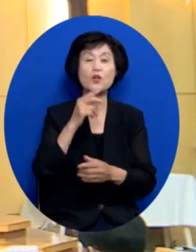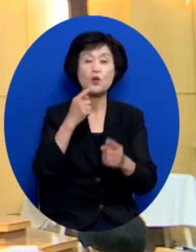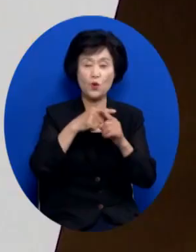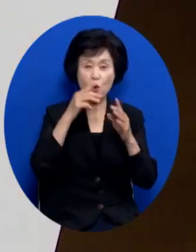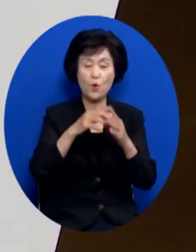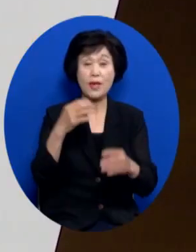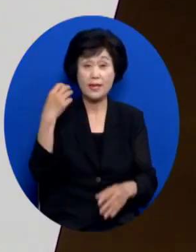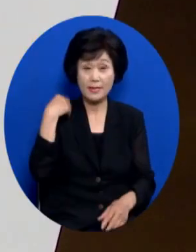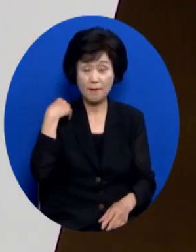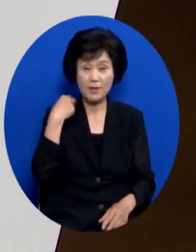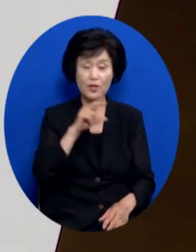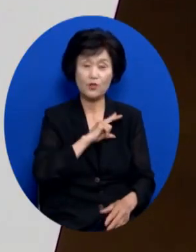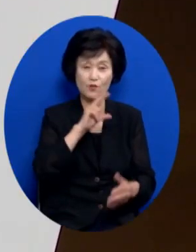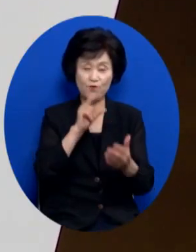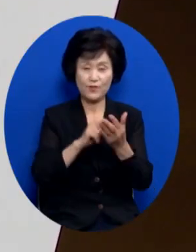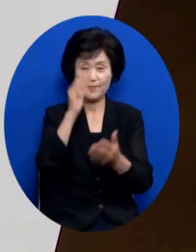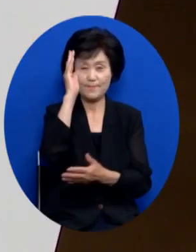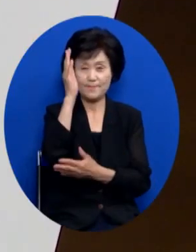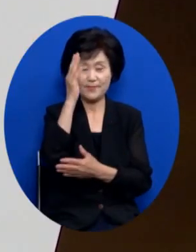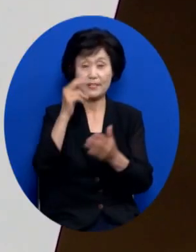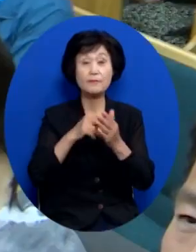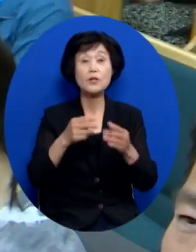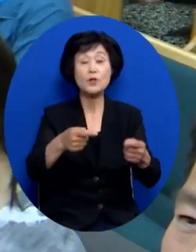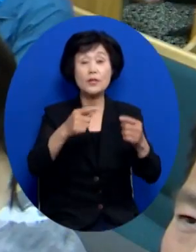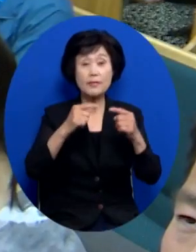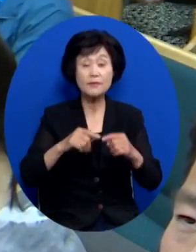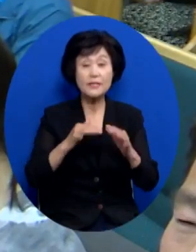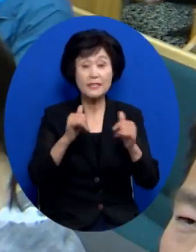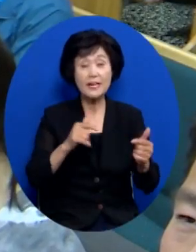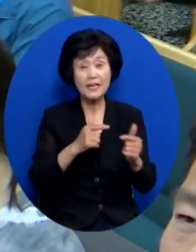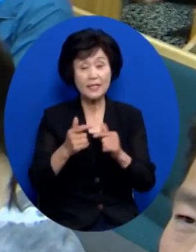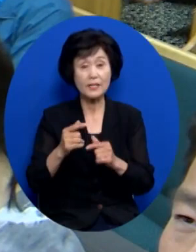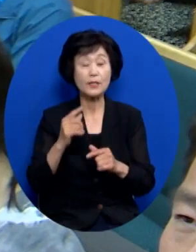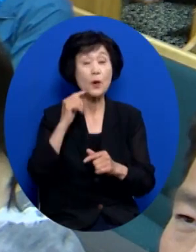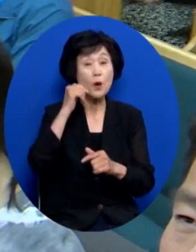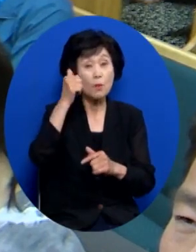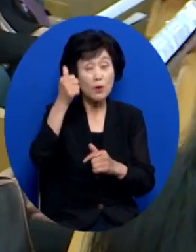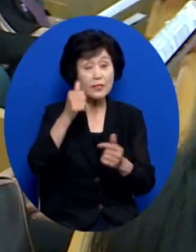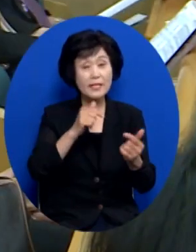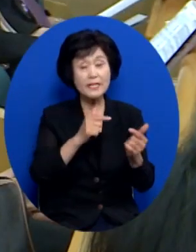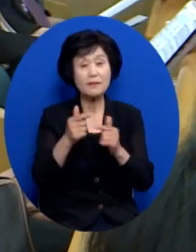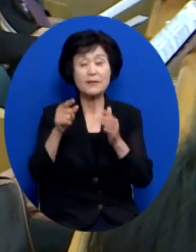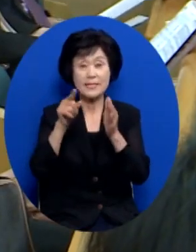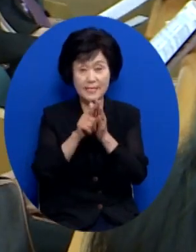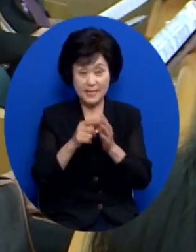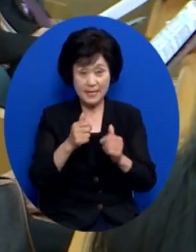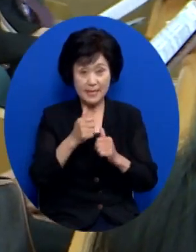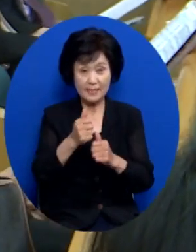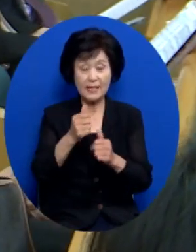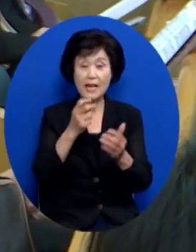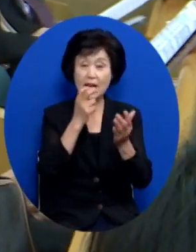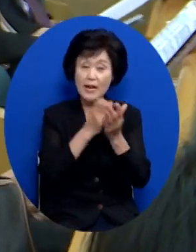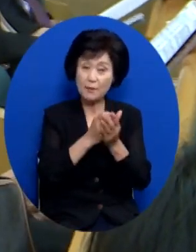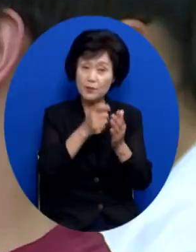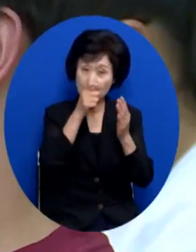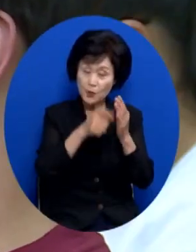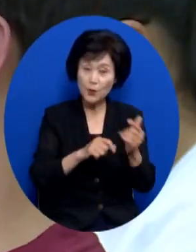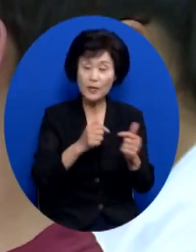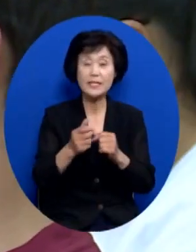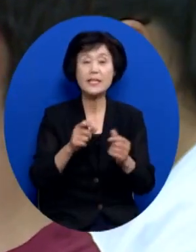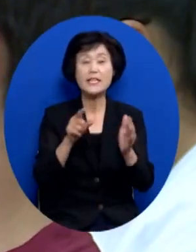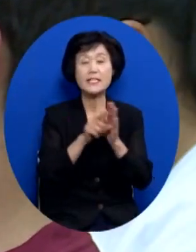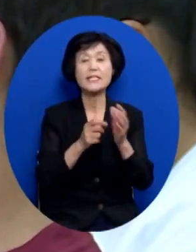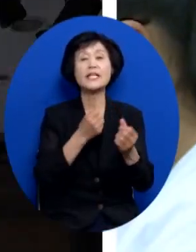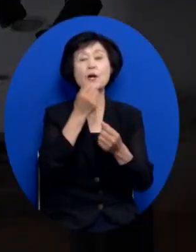말씀을 전했습니다. 이어 참석자들은 존 웨슬리 목사의 신앙과 신학에 따라 감리교회의 신앙 고백하는 시간을